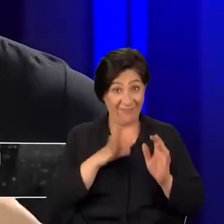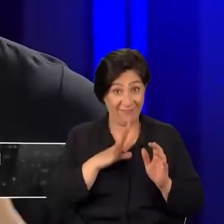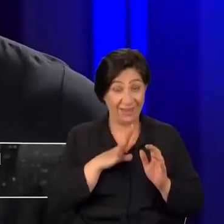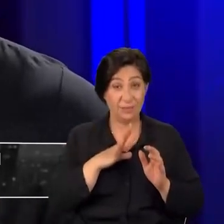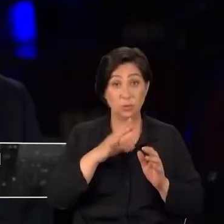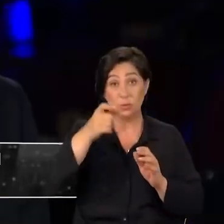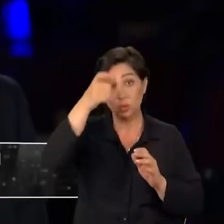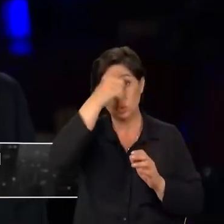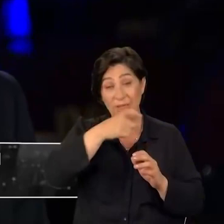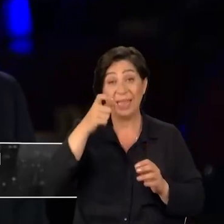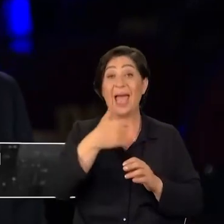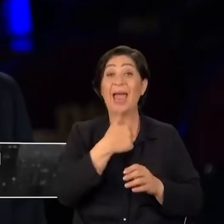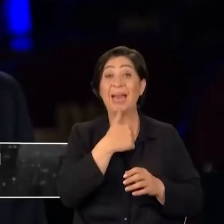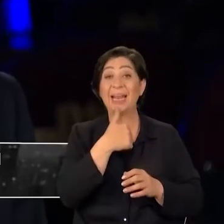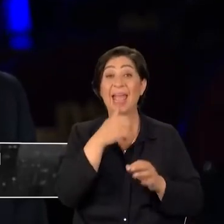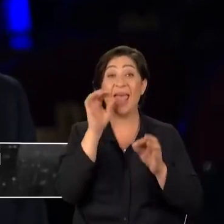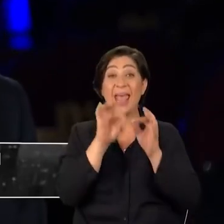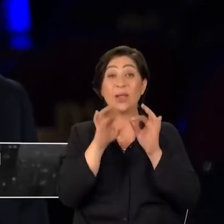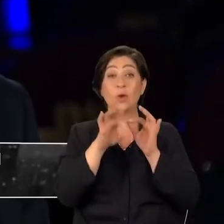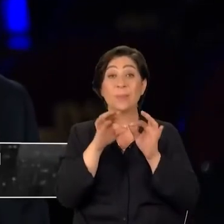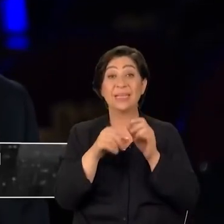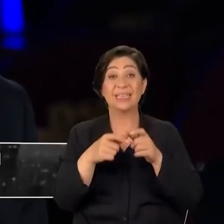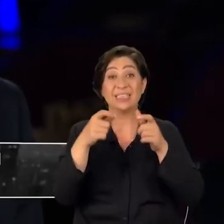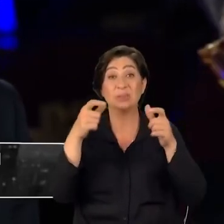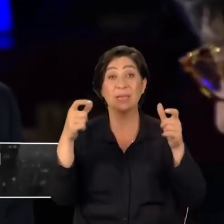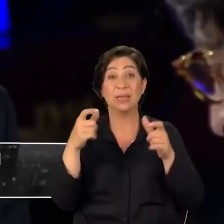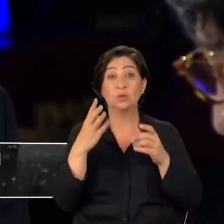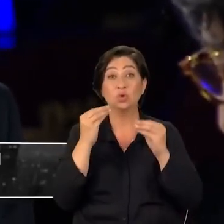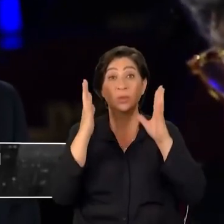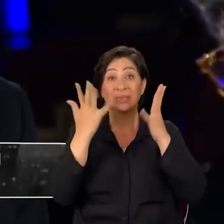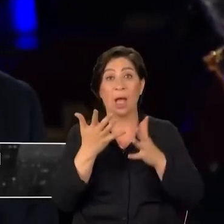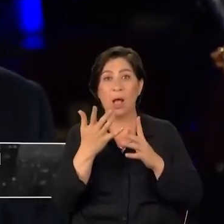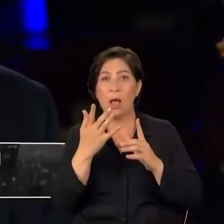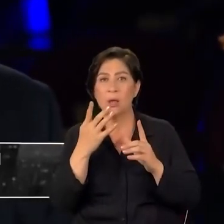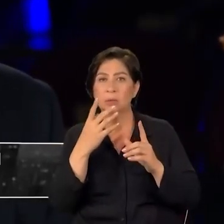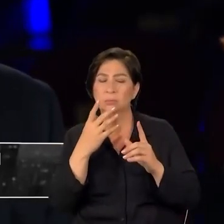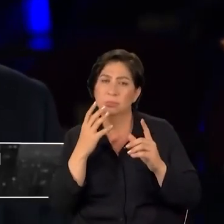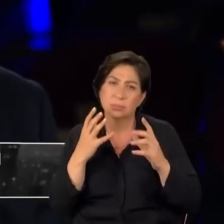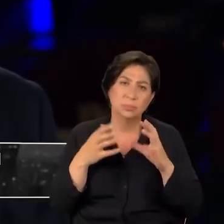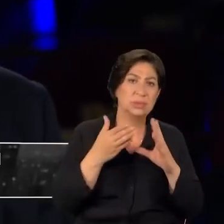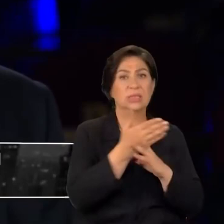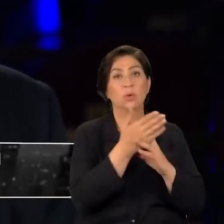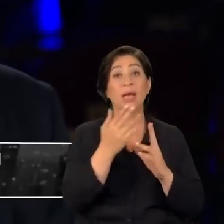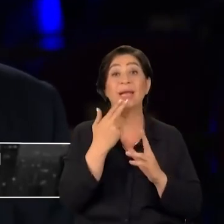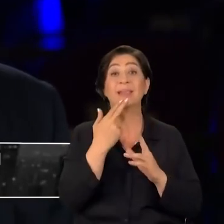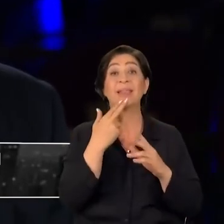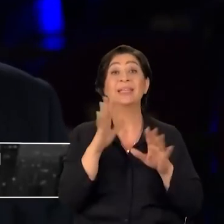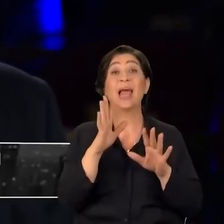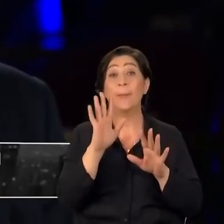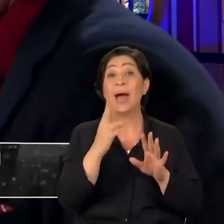Sosyolojik nedenlerle Türkiye'de erkekler ekonomik gelişmelere çok daha hızlı reaksiyon veriyorlar.